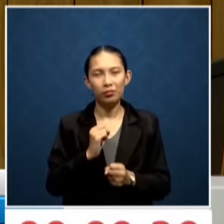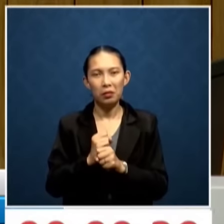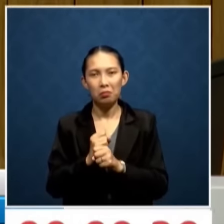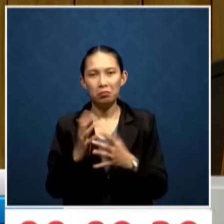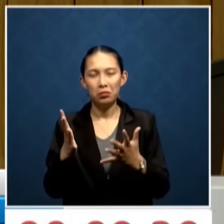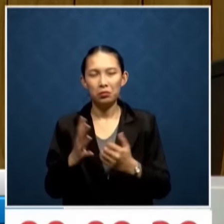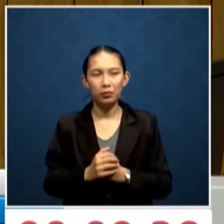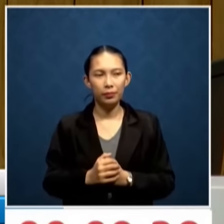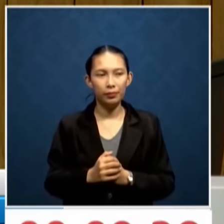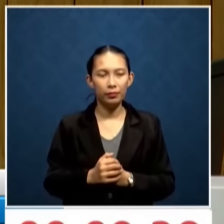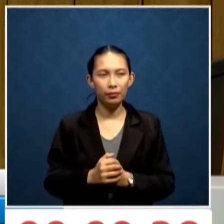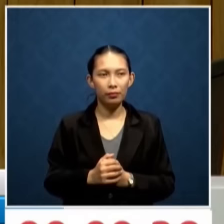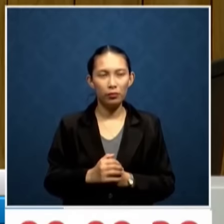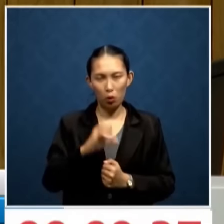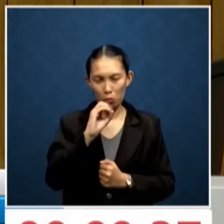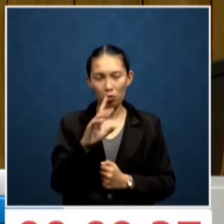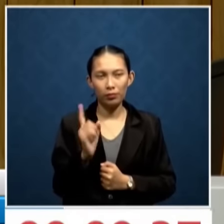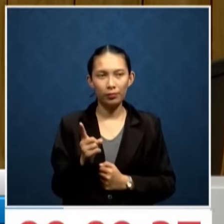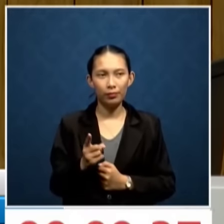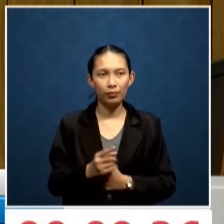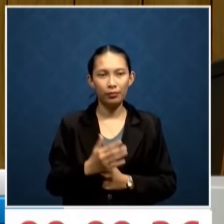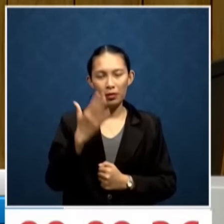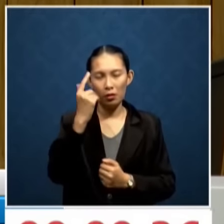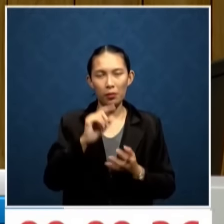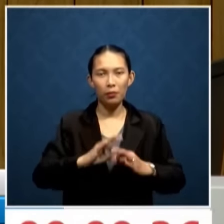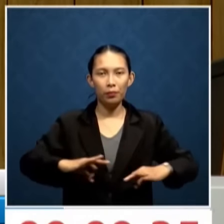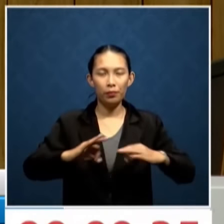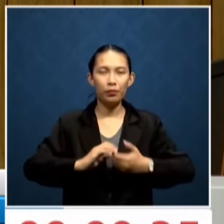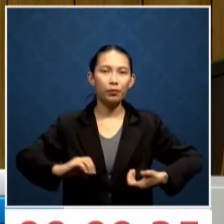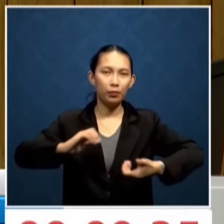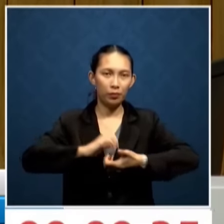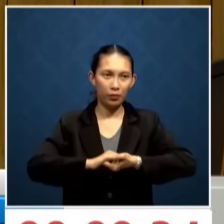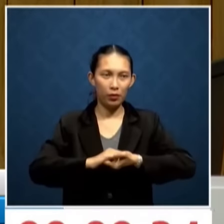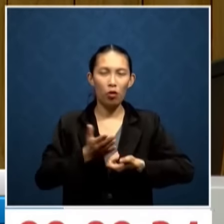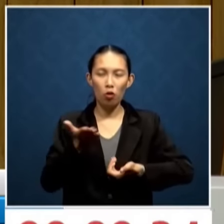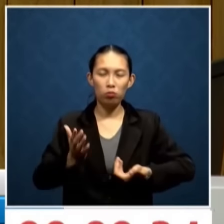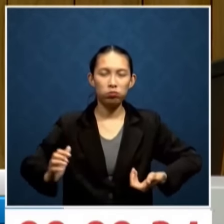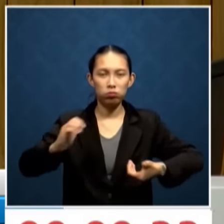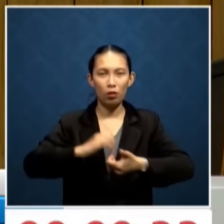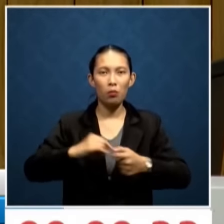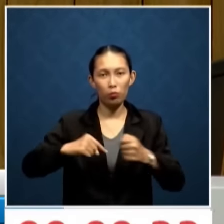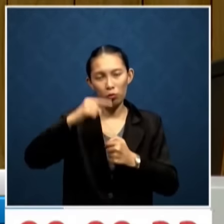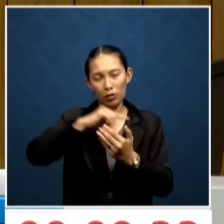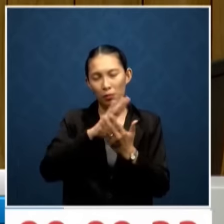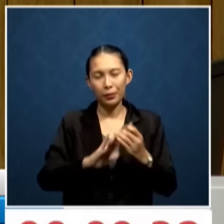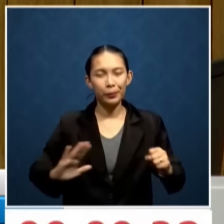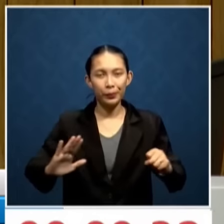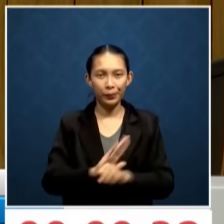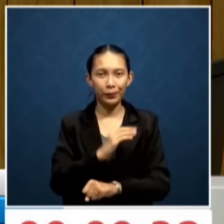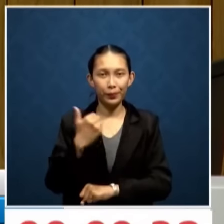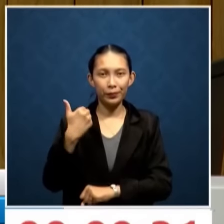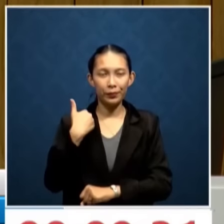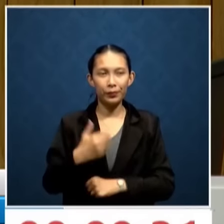นยันว่าเขาไม่ทำนะอันนี้ผมยืนยันนะฮะเขาบอกว่าเขาให้ความร่วมมือขอความร่วมมือกับไทยทุกอย่าง